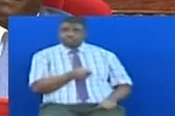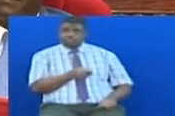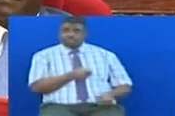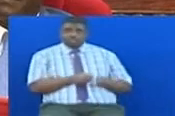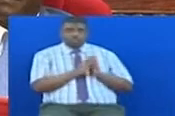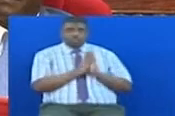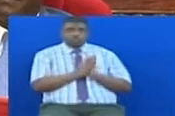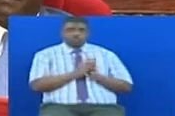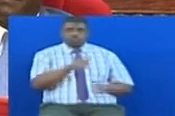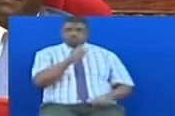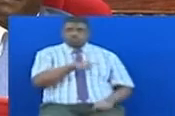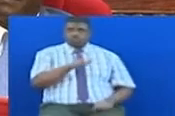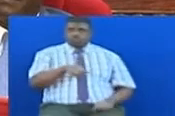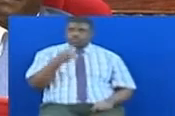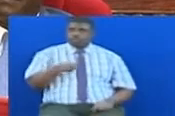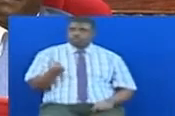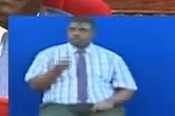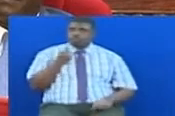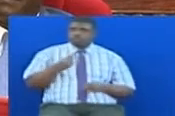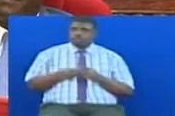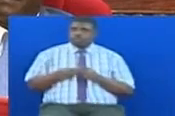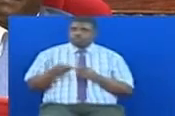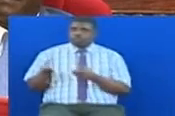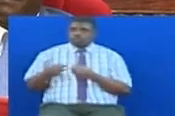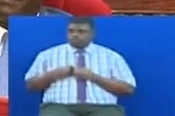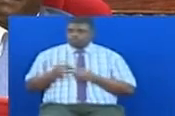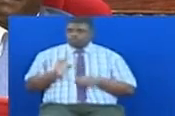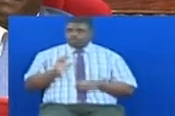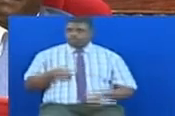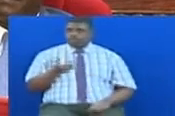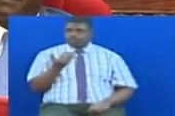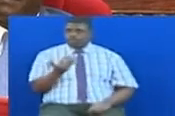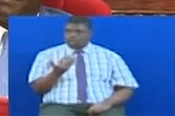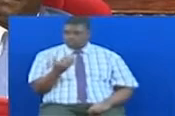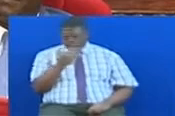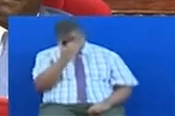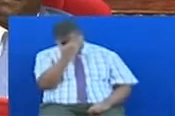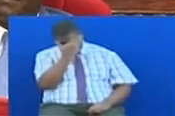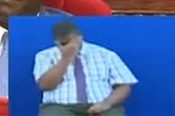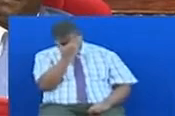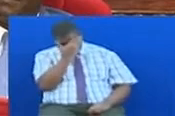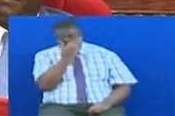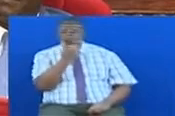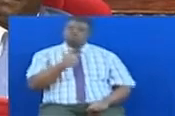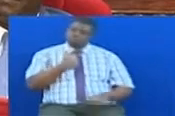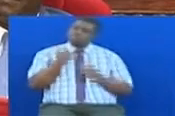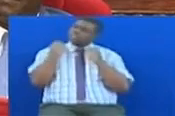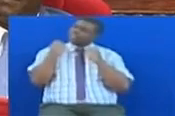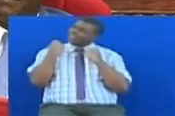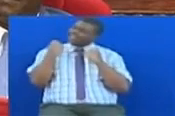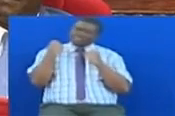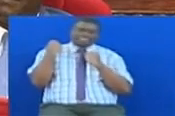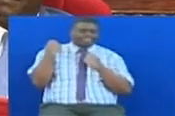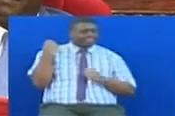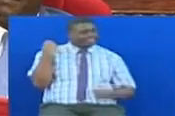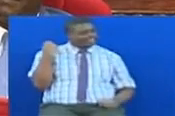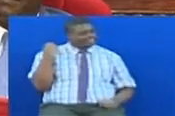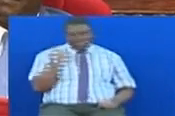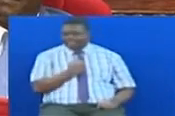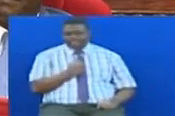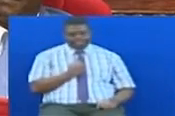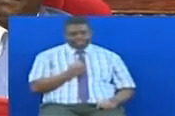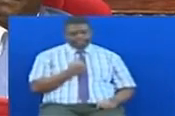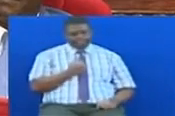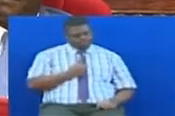mjini kwa kuniazima kura zao kwa miaka mitano, na mimi nimejitahidi kwa kadri ya uwezo wangu na serikali ya